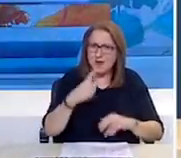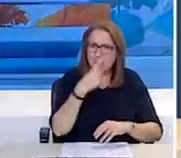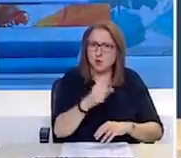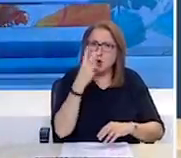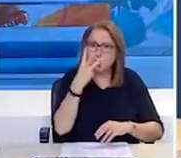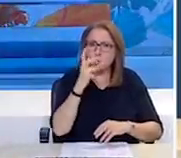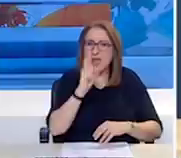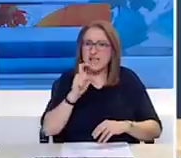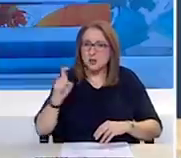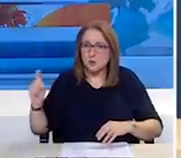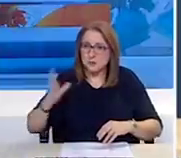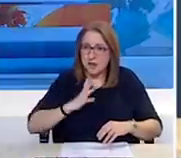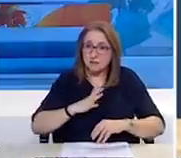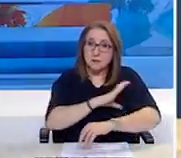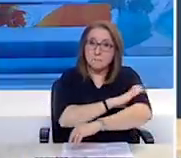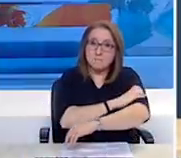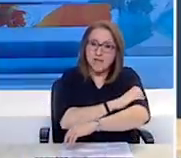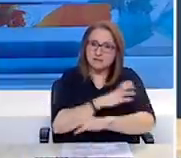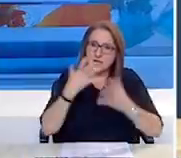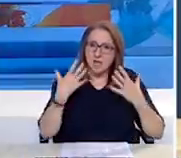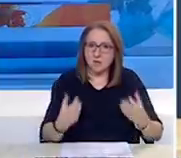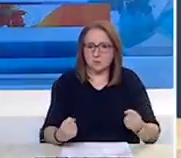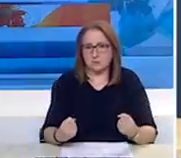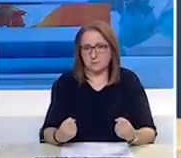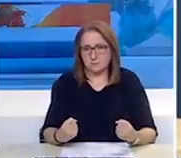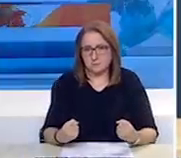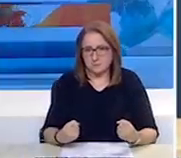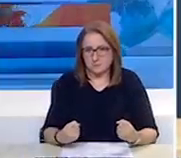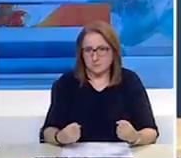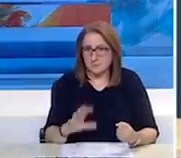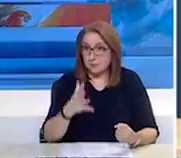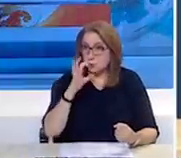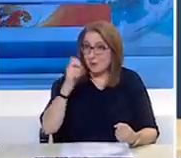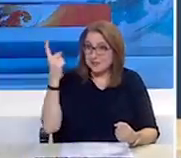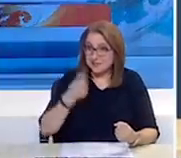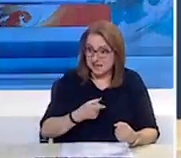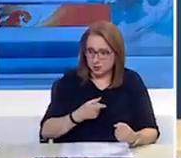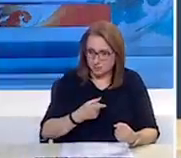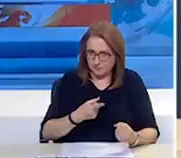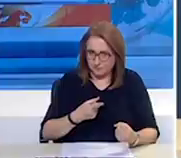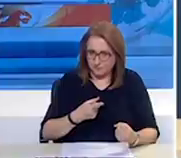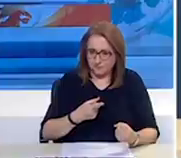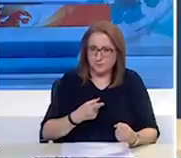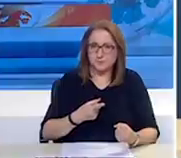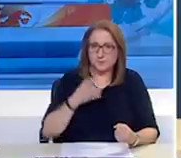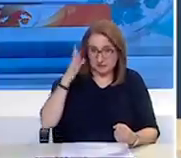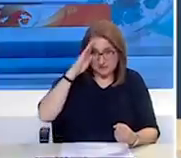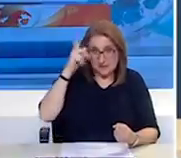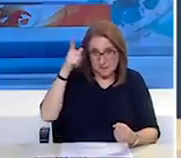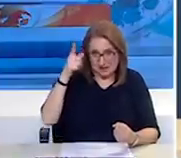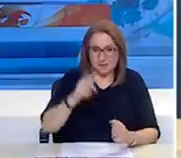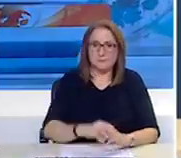άνθρωποι, έχουν υπέρταση. Την πίεση, όπως λέει ο κόσμος. Σε άλλα θετικά νέα